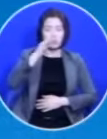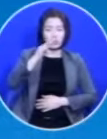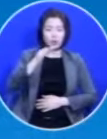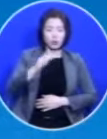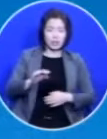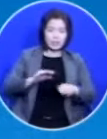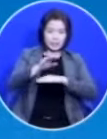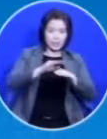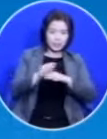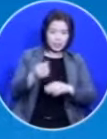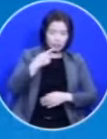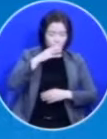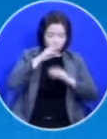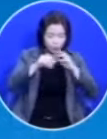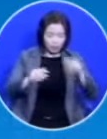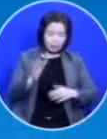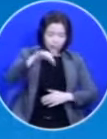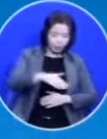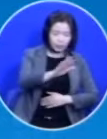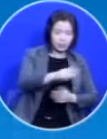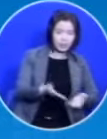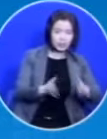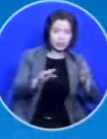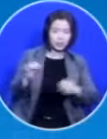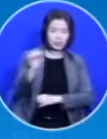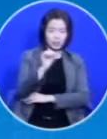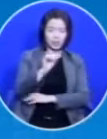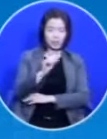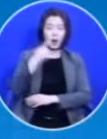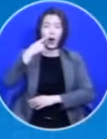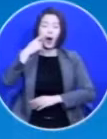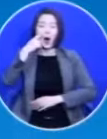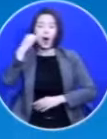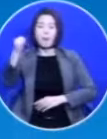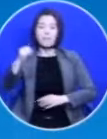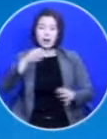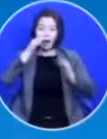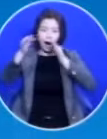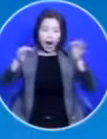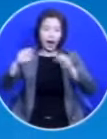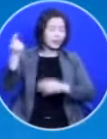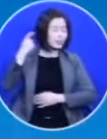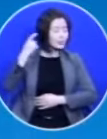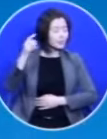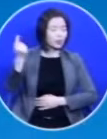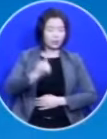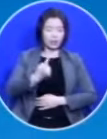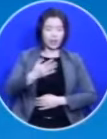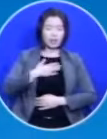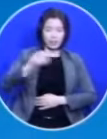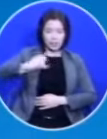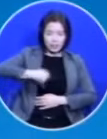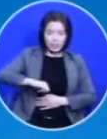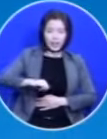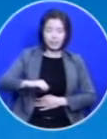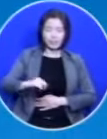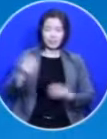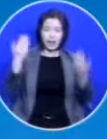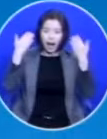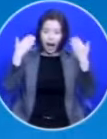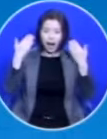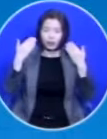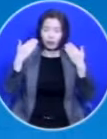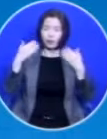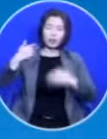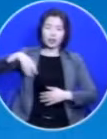울퉁불퉁한 흙길을 달릴 때도 엄마란 외침이 들려온다 우리 아이 딸들은 학교에 갔다가 우르르